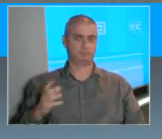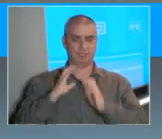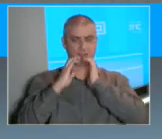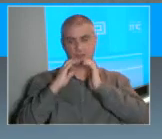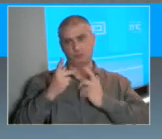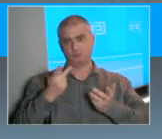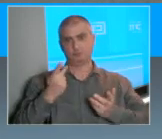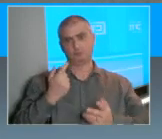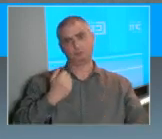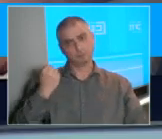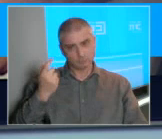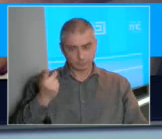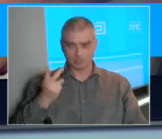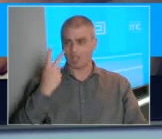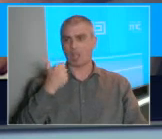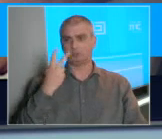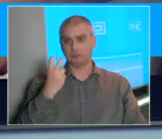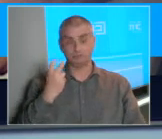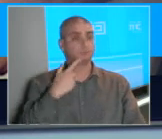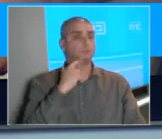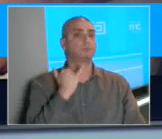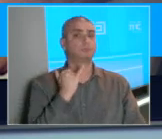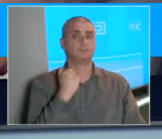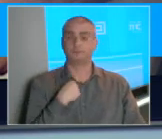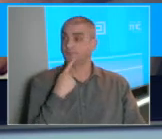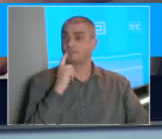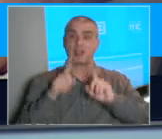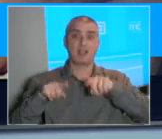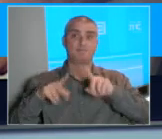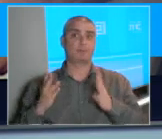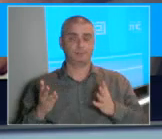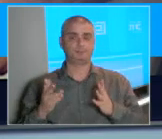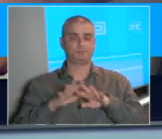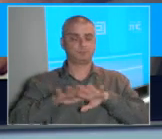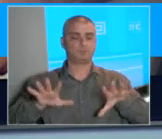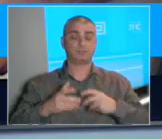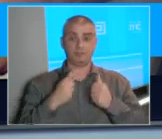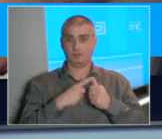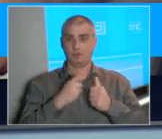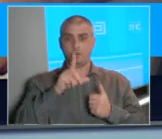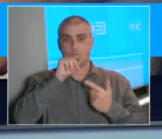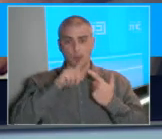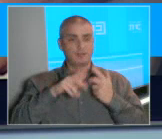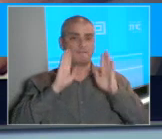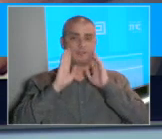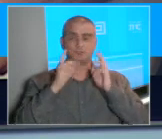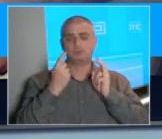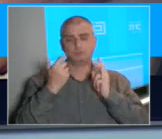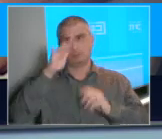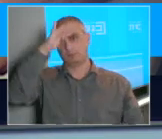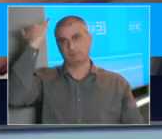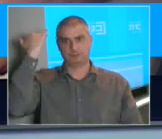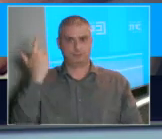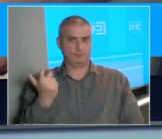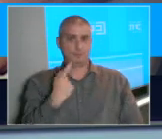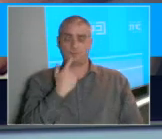מכלי תקשורת. זה נכון, זה נכון, אבל אני אראה, לפעמים הרשתות החברתיות, הטוויטר והפייסבוק, הם קצת